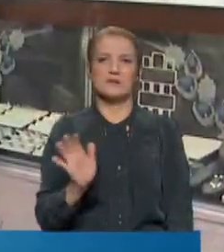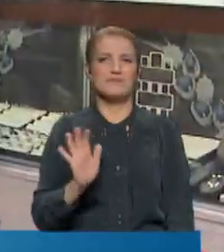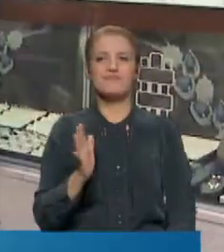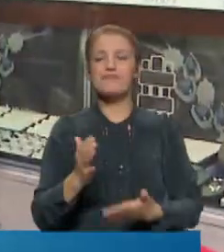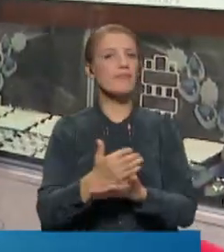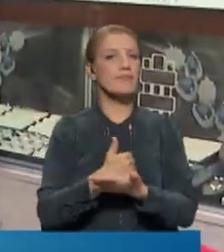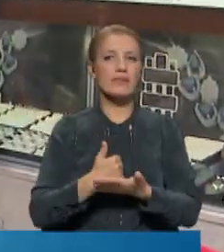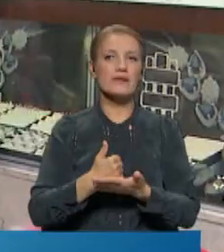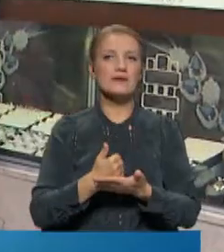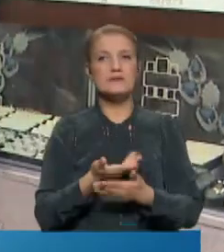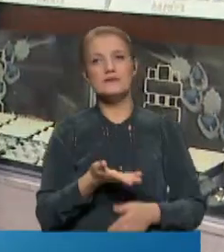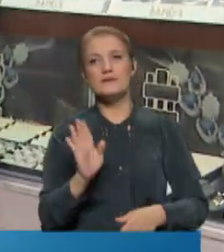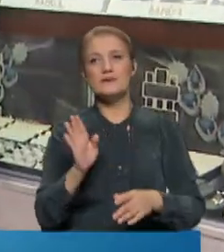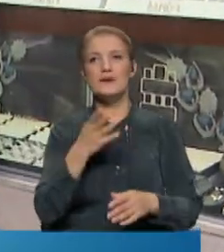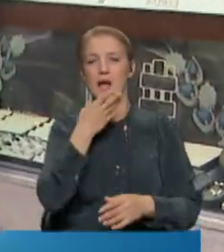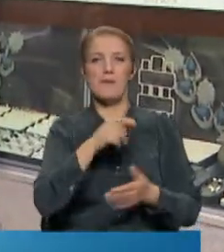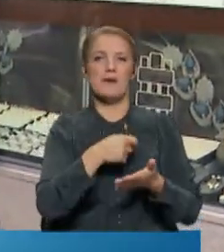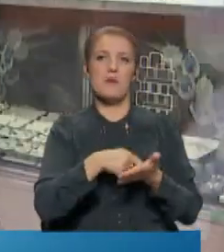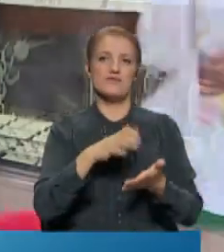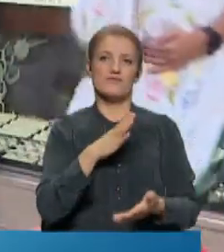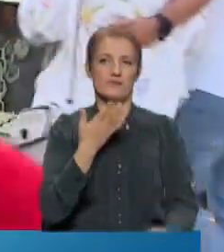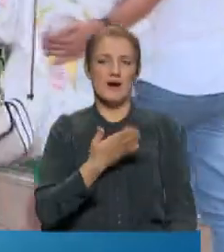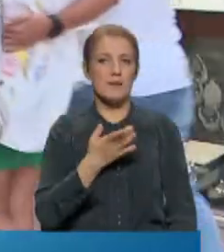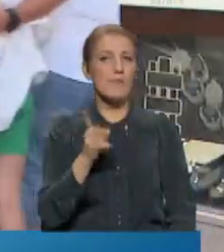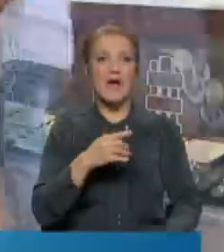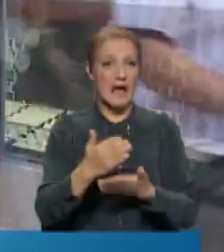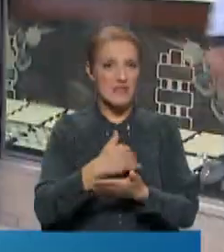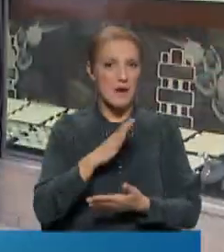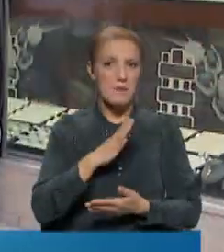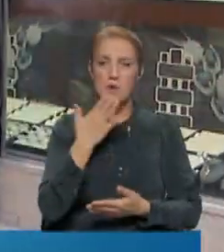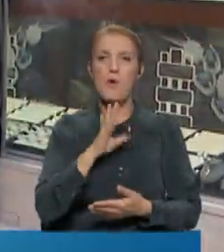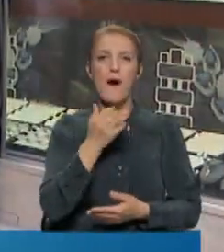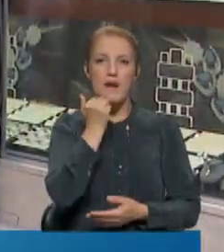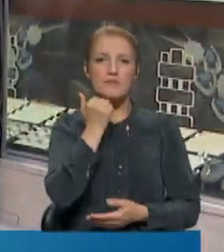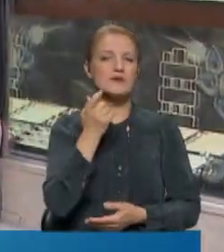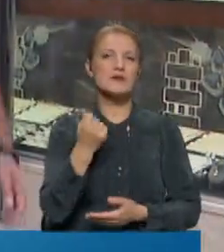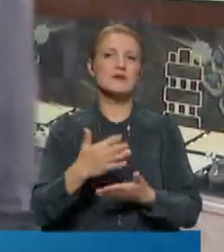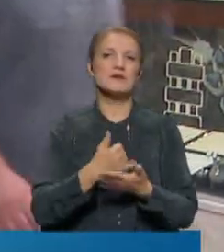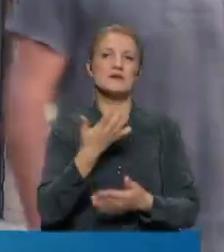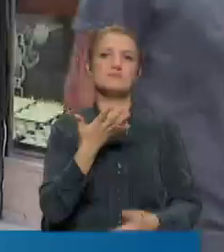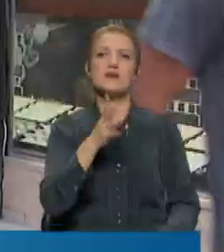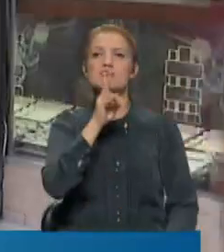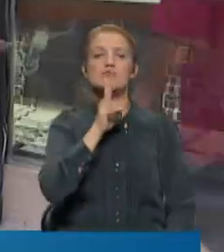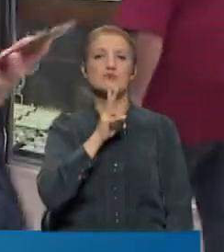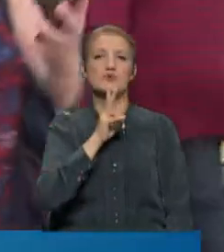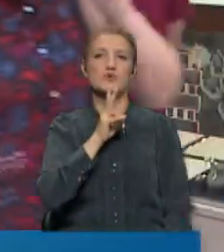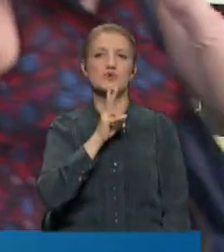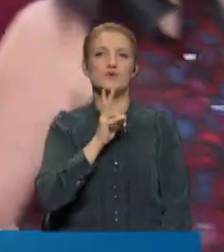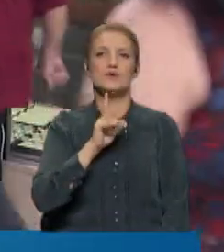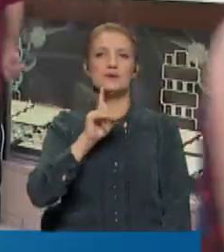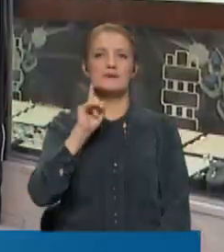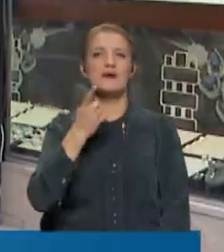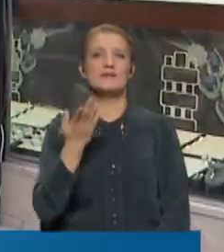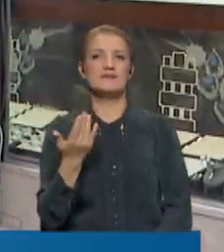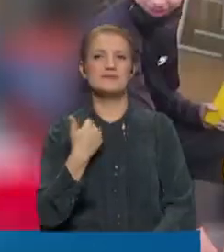Gelir ne durumda? Gider hesap. Emeklimiz var. Başka gelir? Yok. Ayıptır sorması, ne kadar o gelir? 5-200 falan oldu. Ya nasıl baş